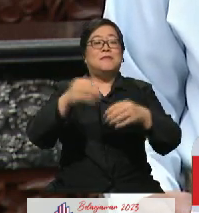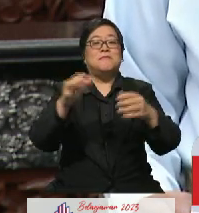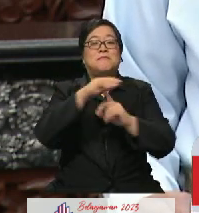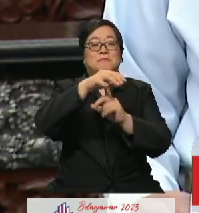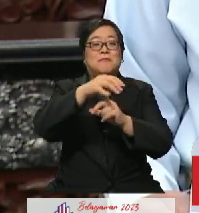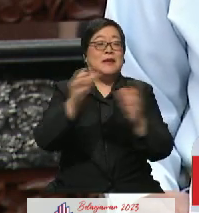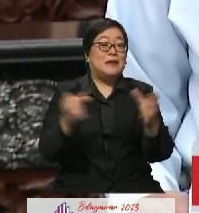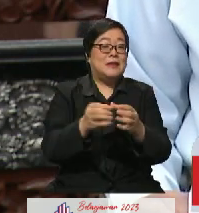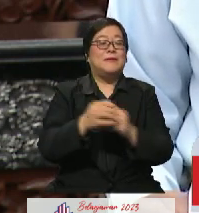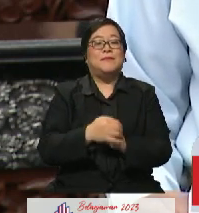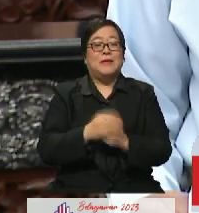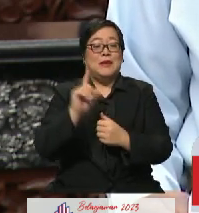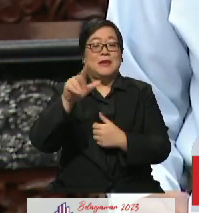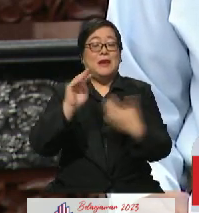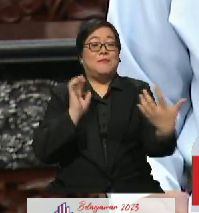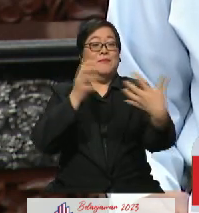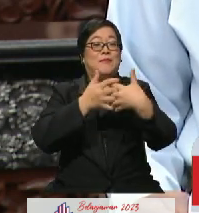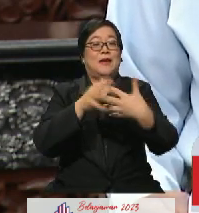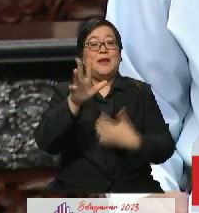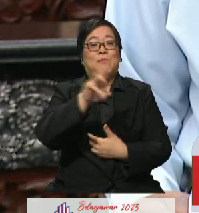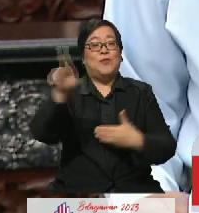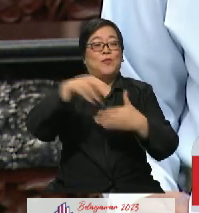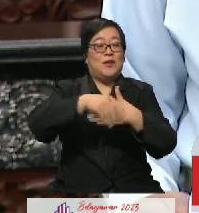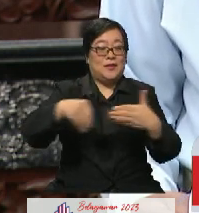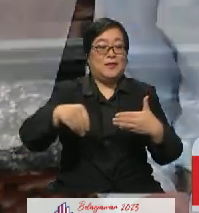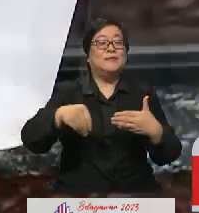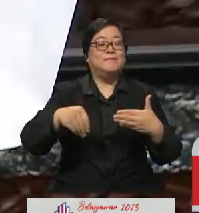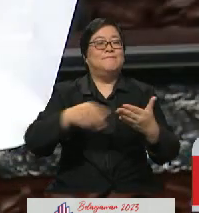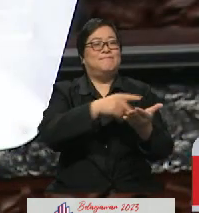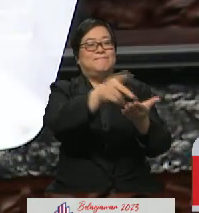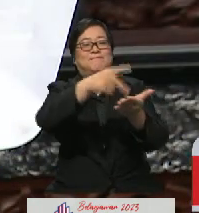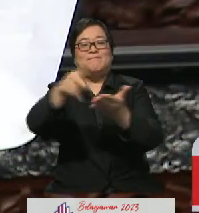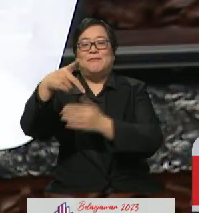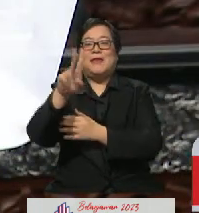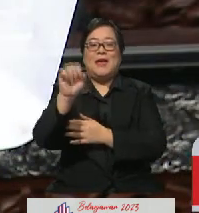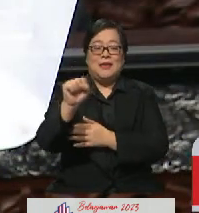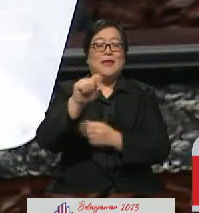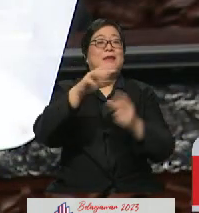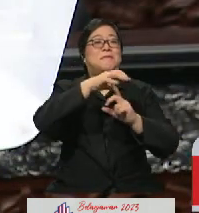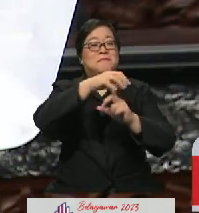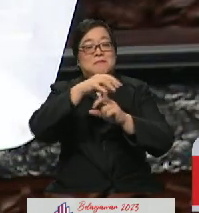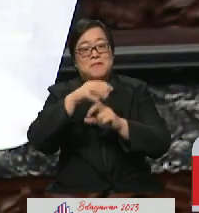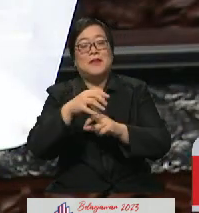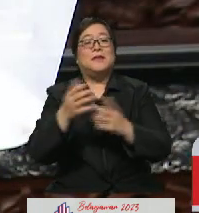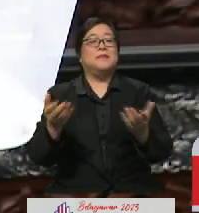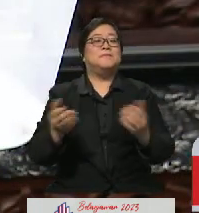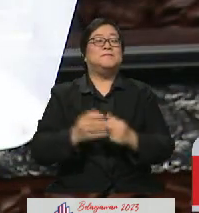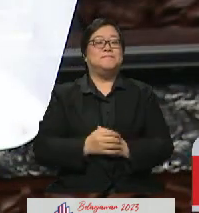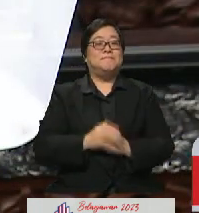kecil. Geran padanan sehingga RM5,000 akan dibayar kepada PKS dan penjaja